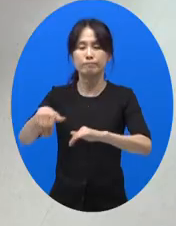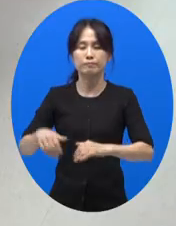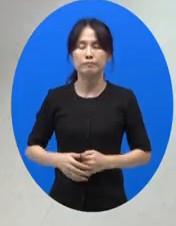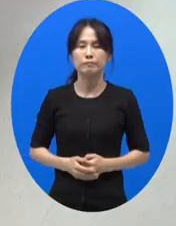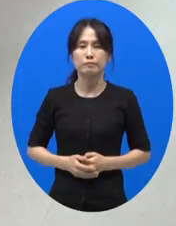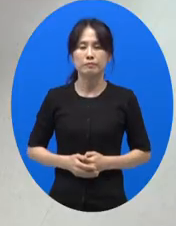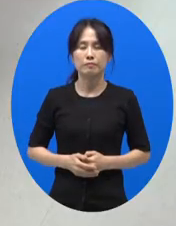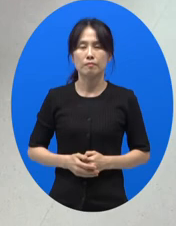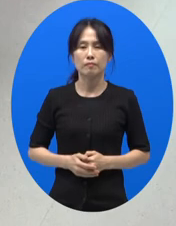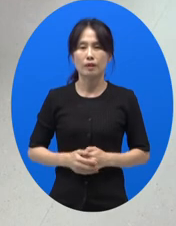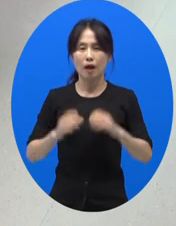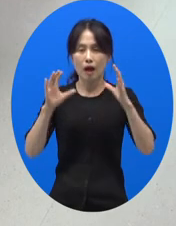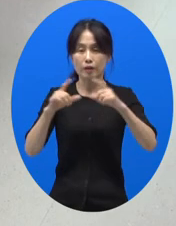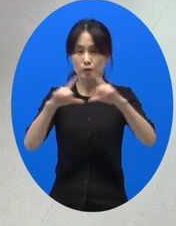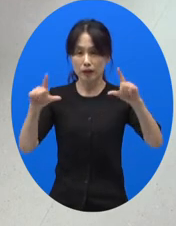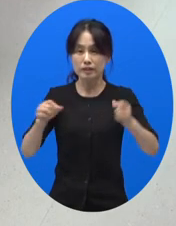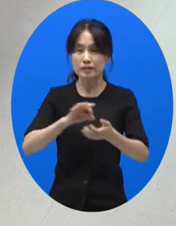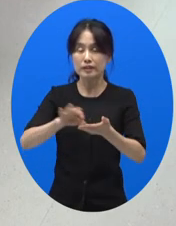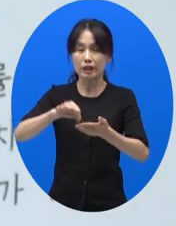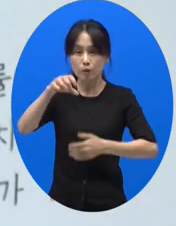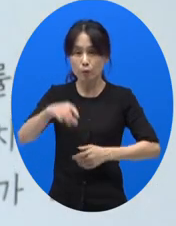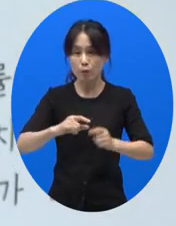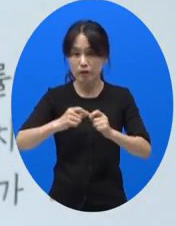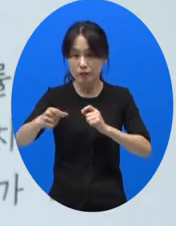예정입니다. 경기도 아동 급식 카드를 사용할 수 있는